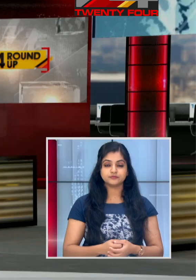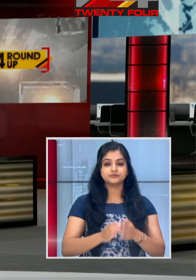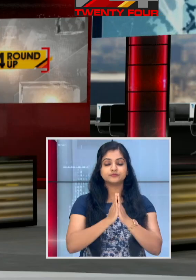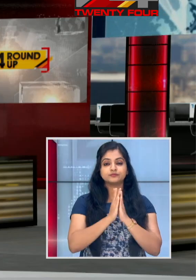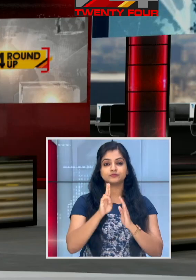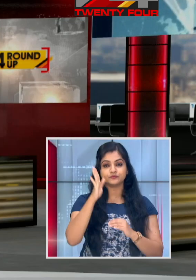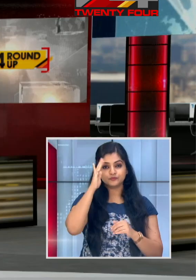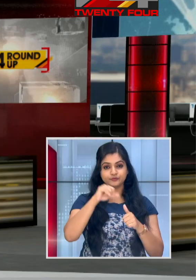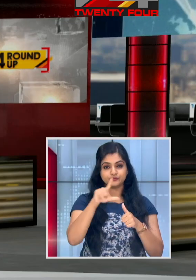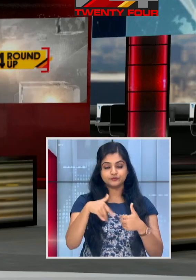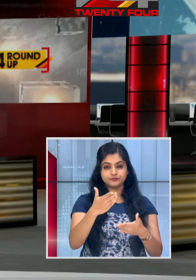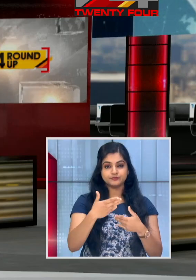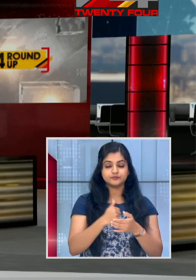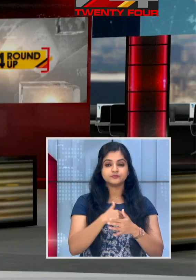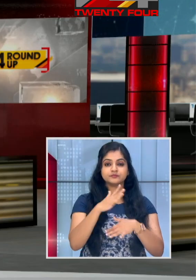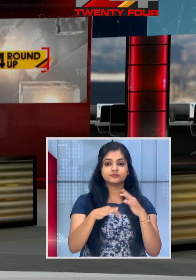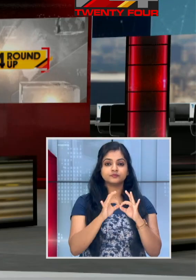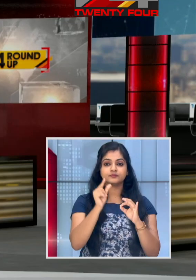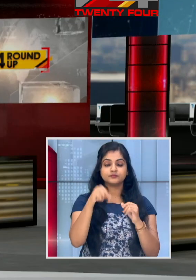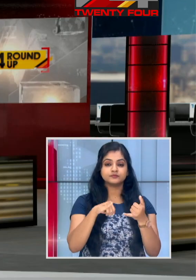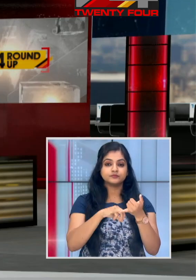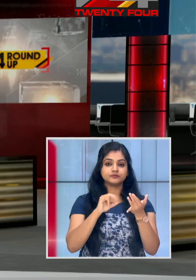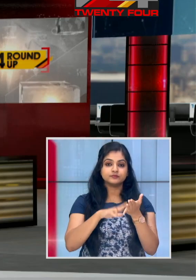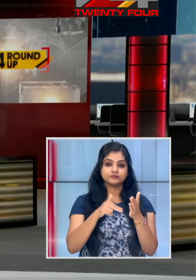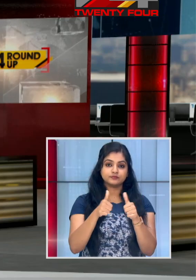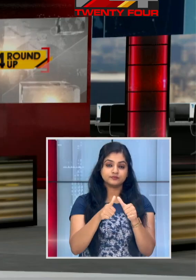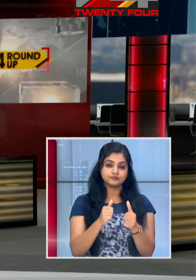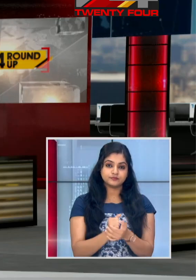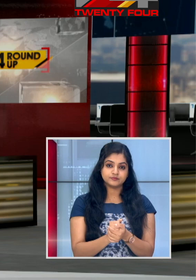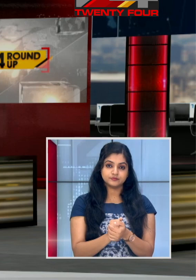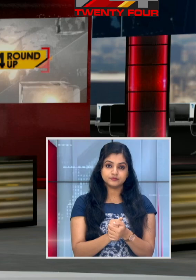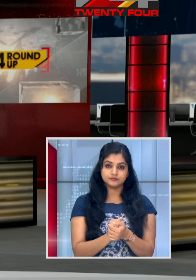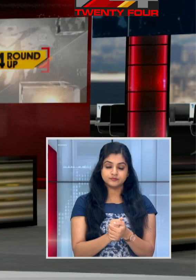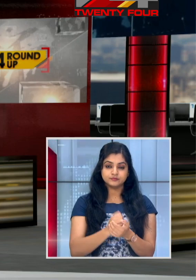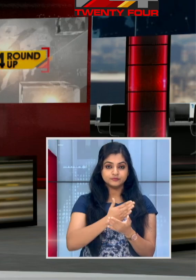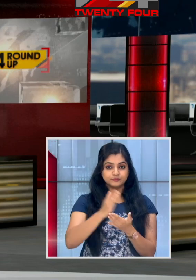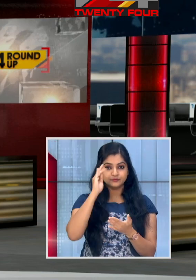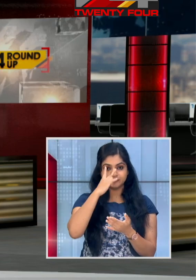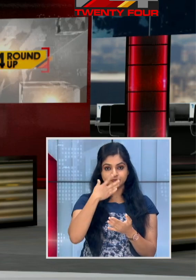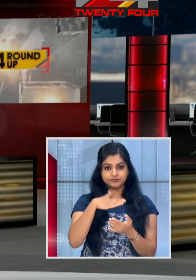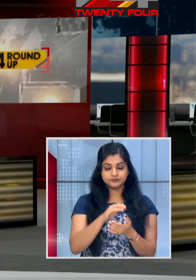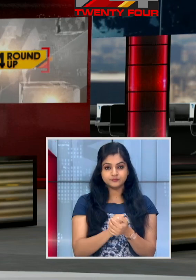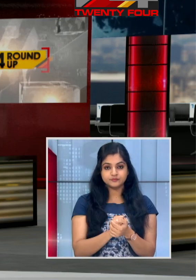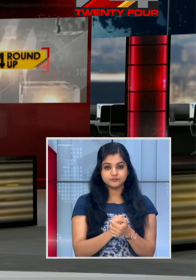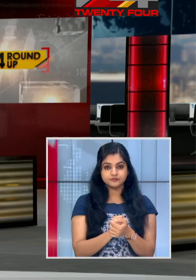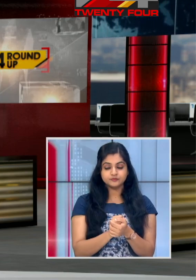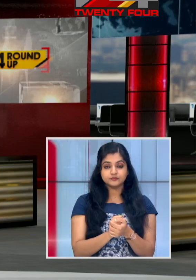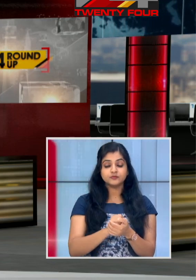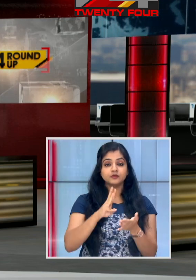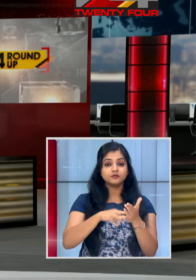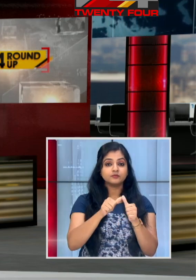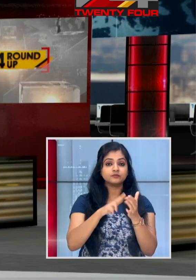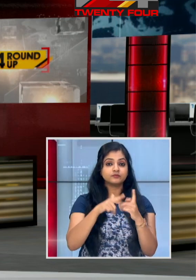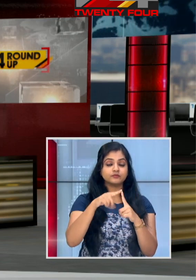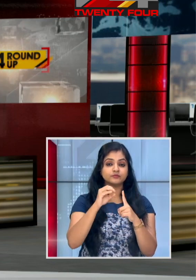നമസ്കാരം, 24 റൗണ്ടപ്പിലേക്ക് സ്വാഗതം. ഞാൻ ഗോകുൽ രവി, എന്നോടൊപ്പം കേൾവി പരിമിതരെ സഹായിക്കുവാനായി സോനാ ജെറിയും. വിശദമായ റിപ്പോർട്ടുകളിലേക്ക്. മണിപ്പൂരിൽ